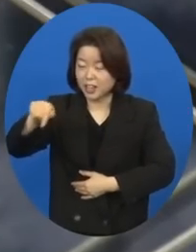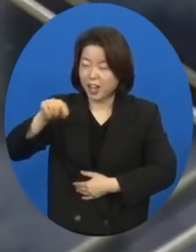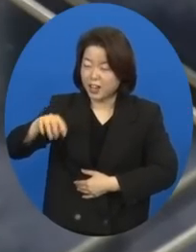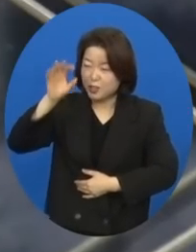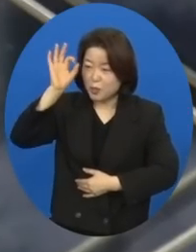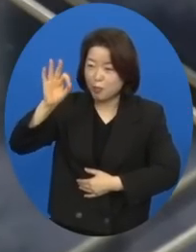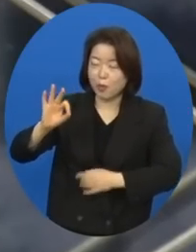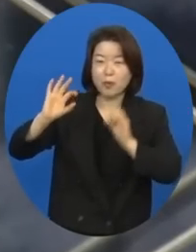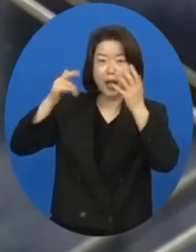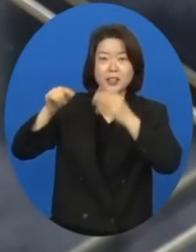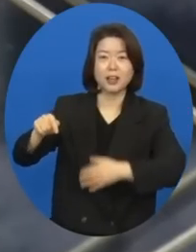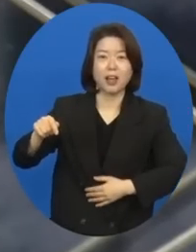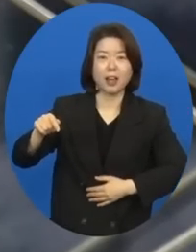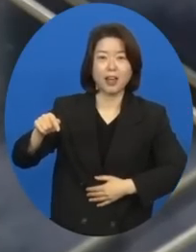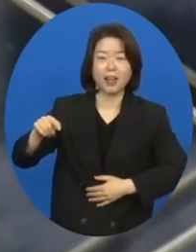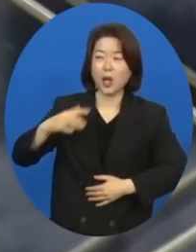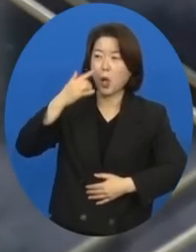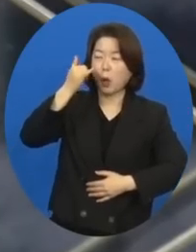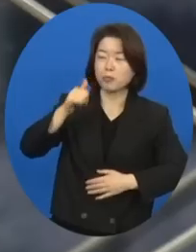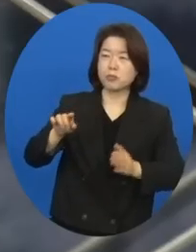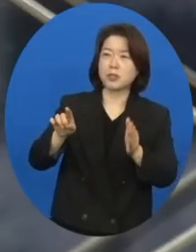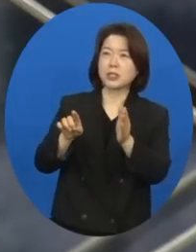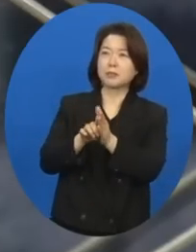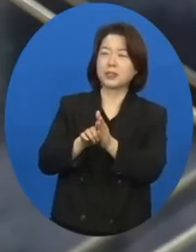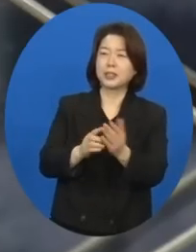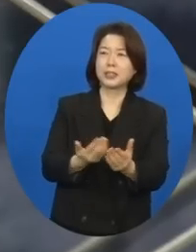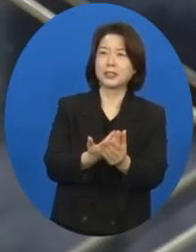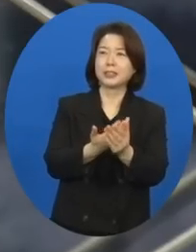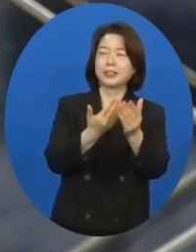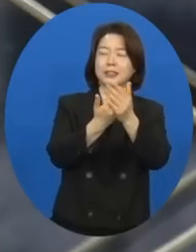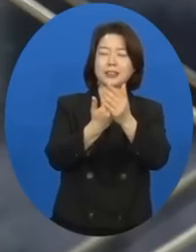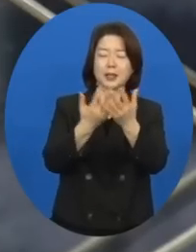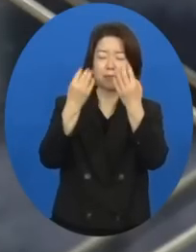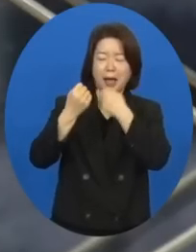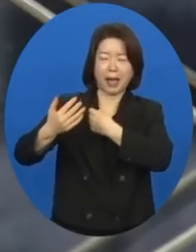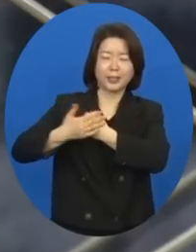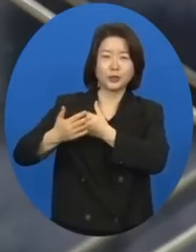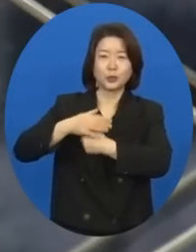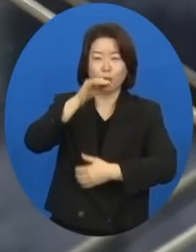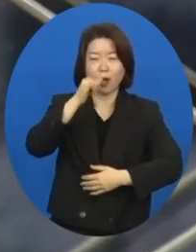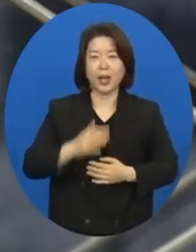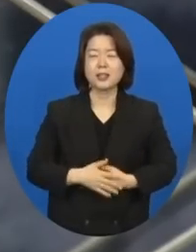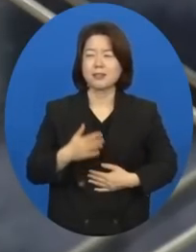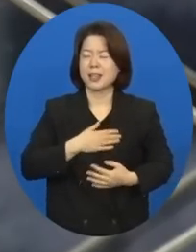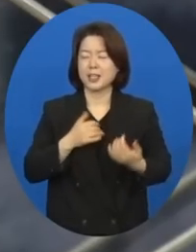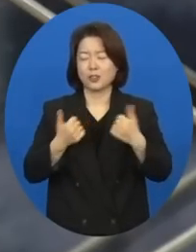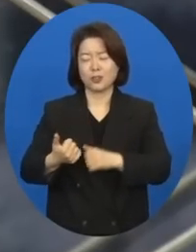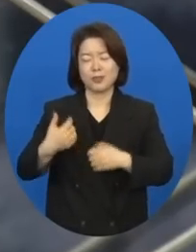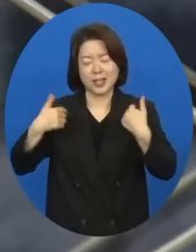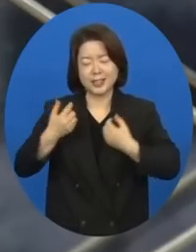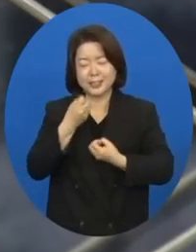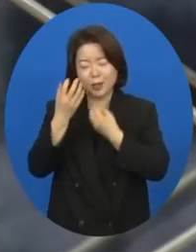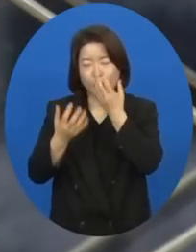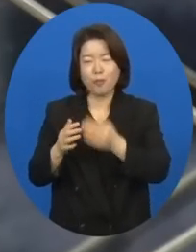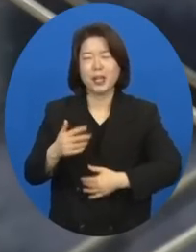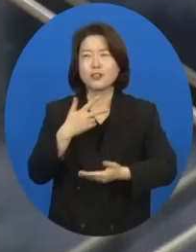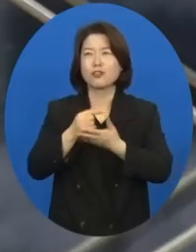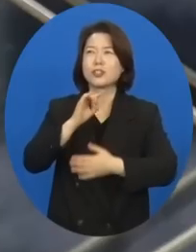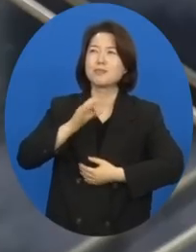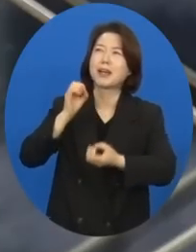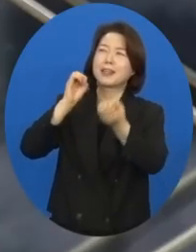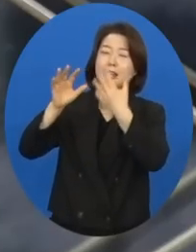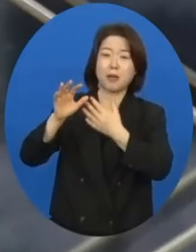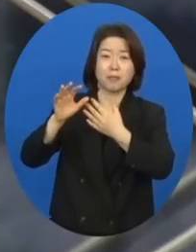자녀들이 부모의 신앙 증진에 굉장한 많은 기여를 하고 있습니다. 내가 죽었음을 늘 고백해야 하는 주님밖에 답이 없는